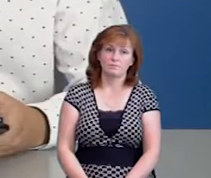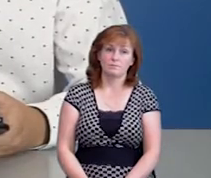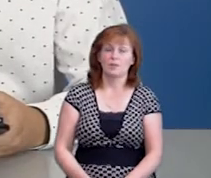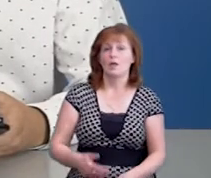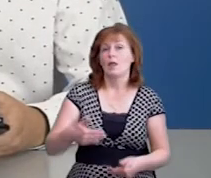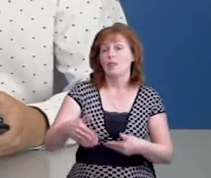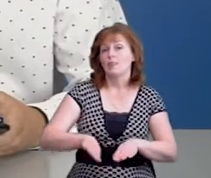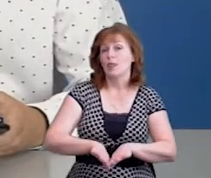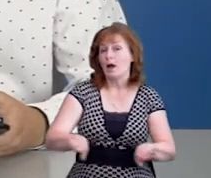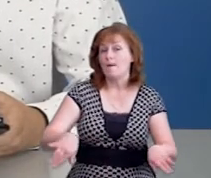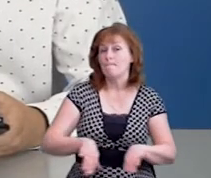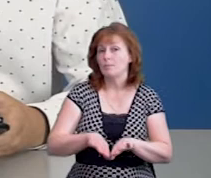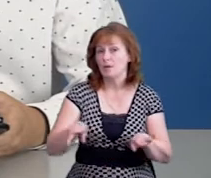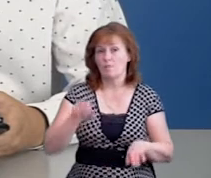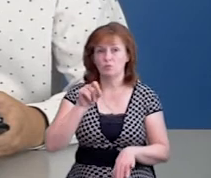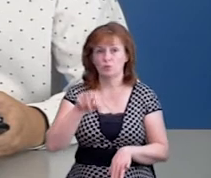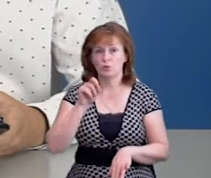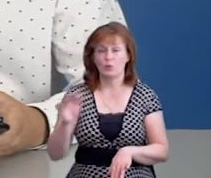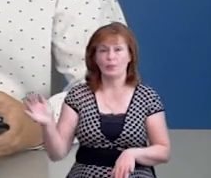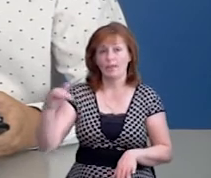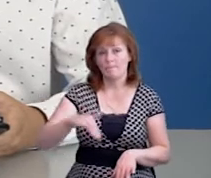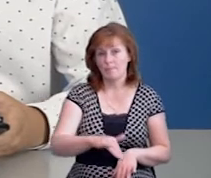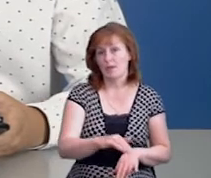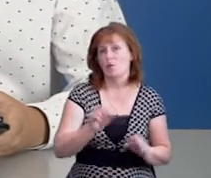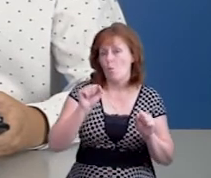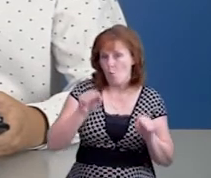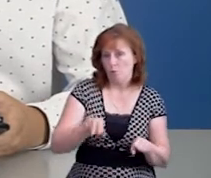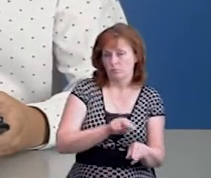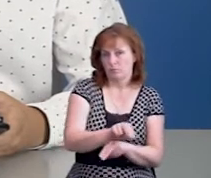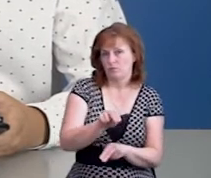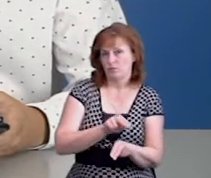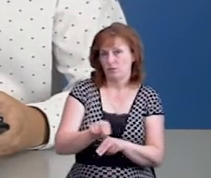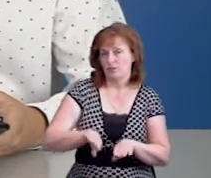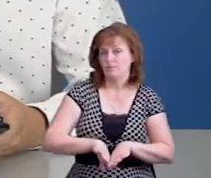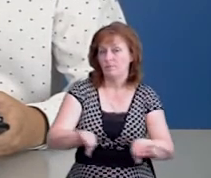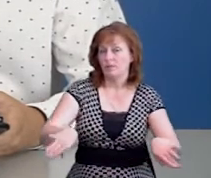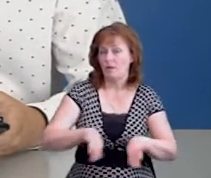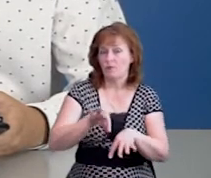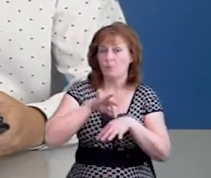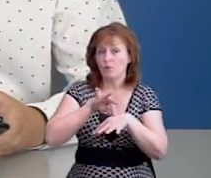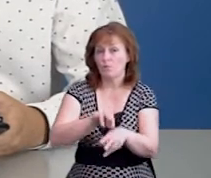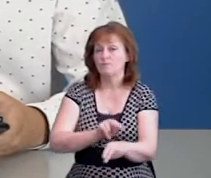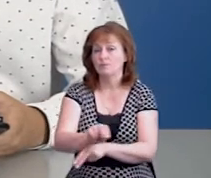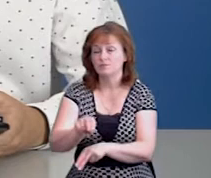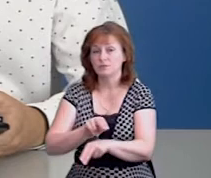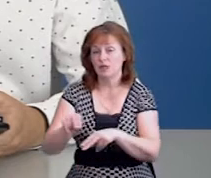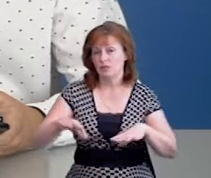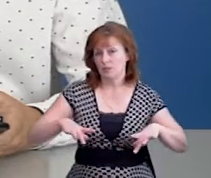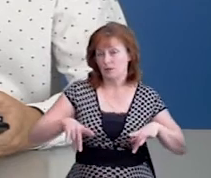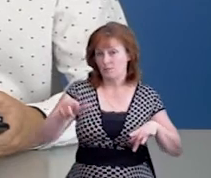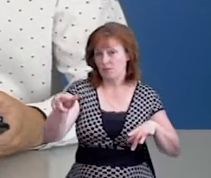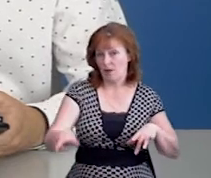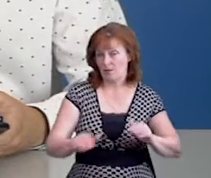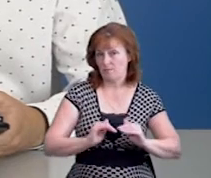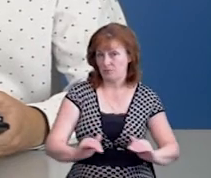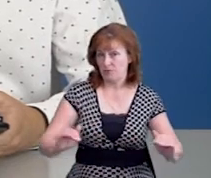На пляжі «Золотий берег» у Чернігові цього року можна навчитися плавати. Тут проводить заняття з дітьми тренер з плавання Дмитро